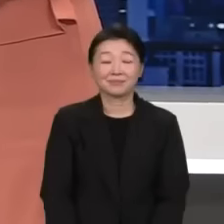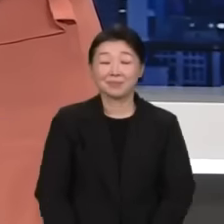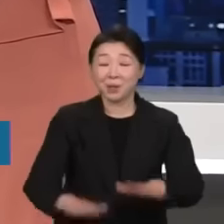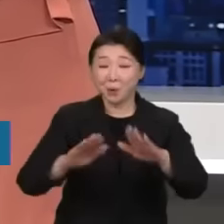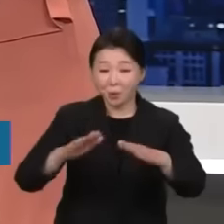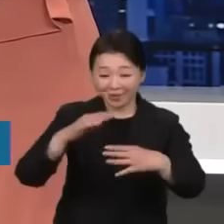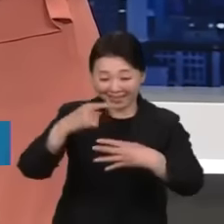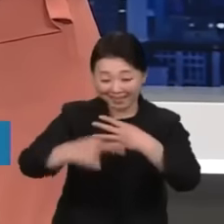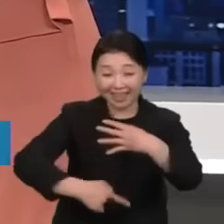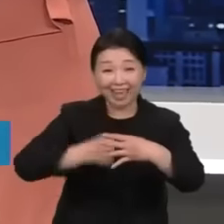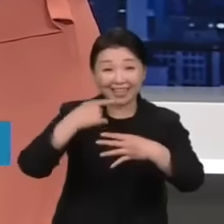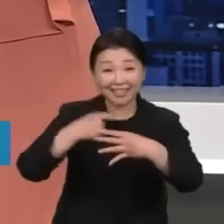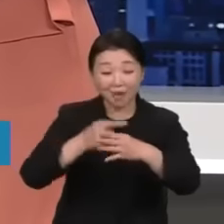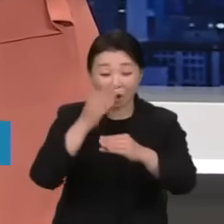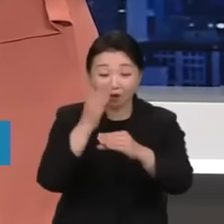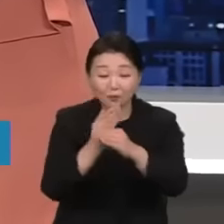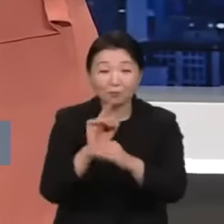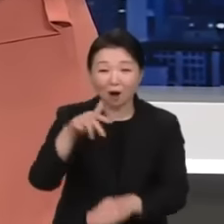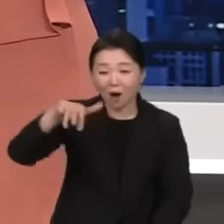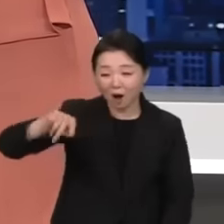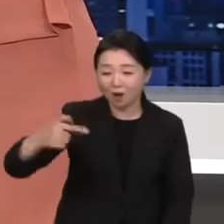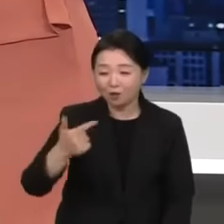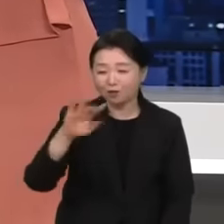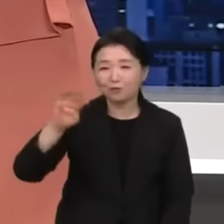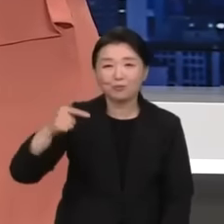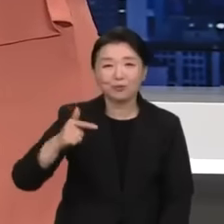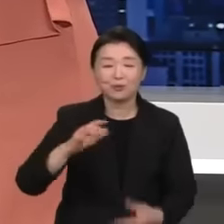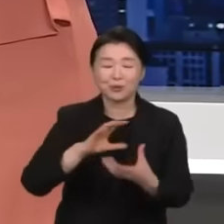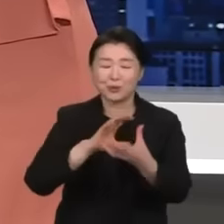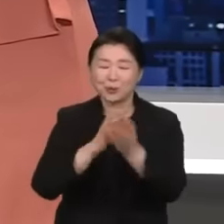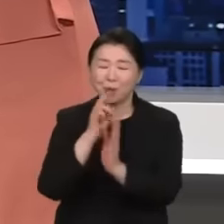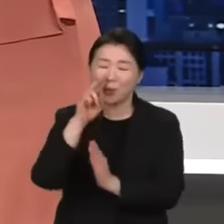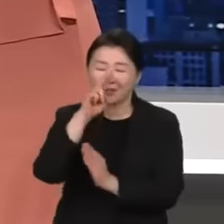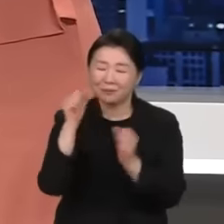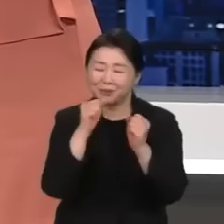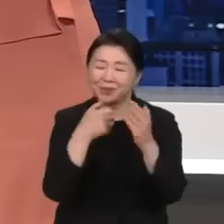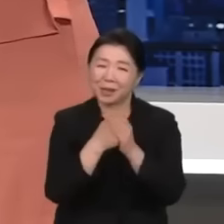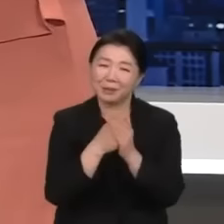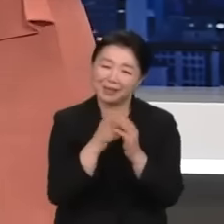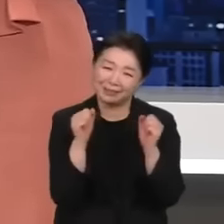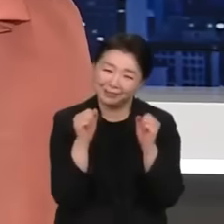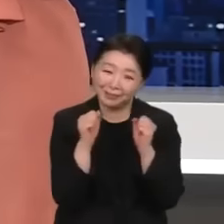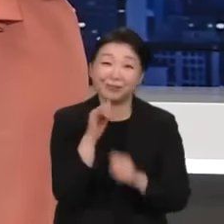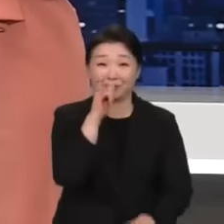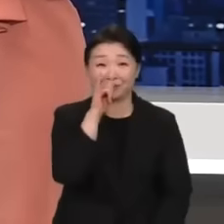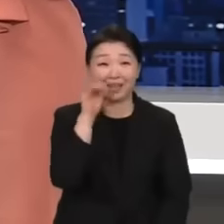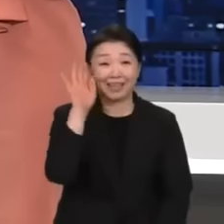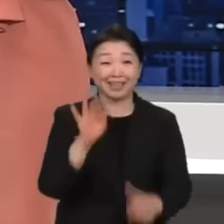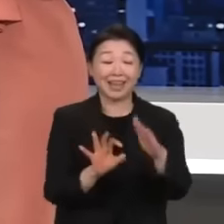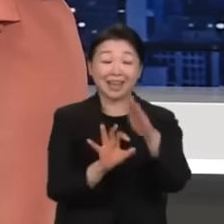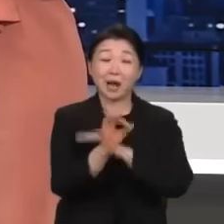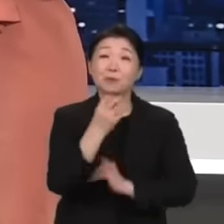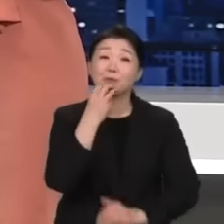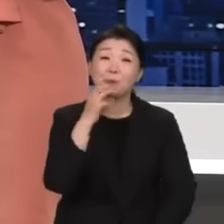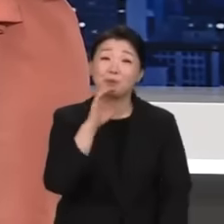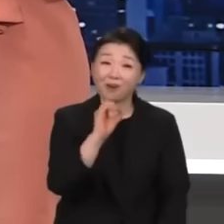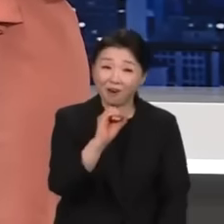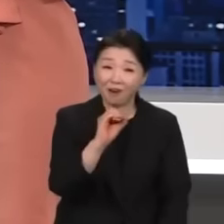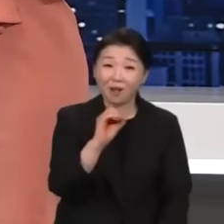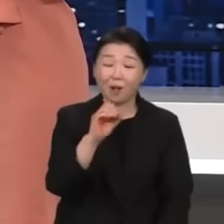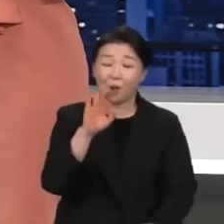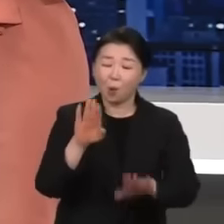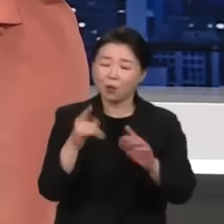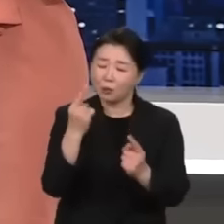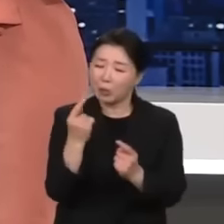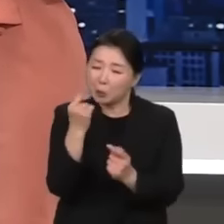절기상 춘분인 오늘 때늦은 꽃샘 추위로 인해 종일 쌀쌀함이 감돌았습니다. 내일 아침도 서울 0도로 출발하면서 오늘보다 조금